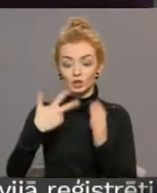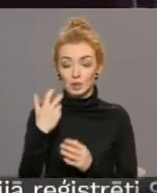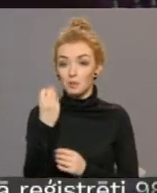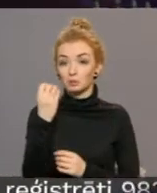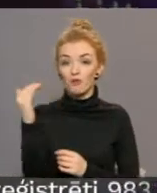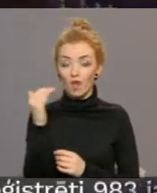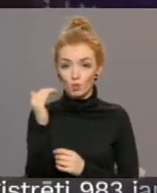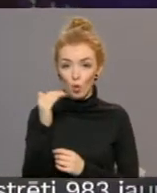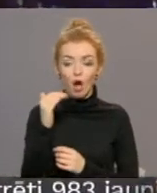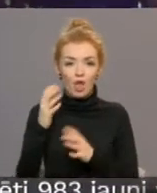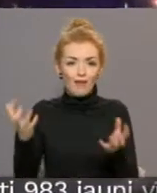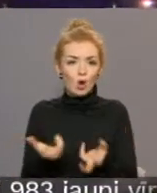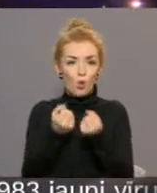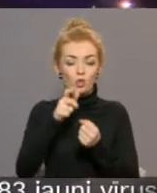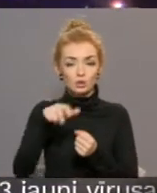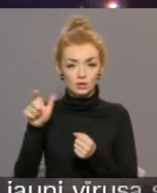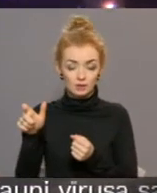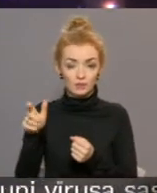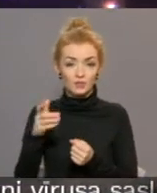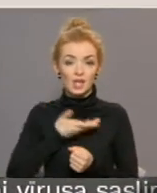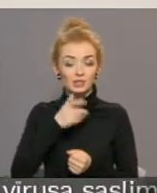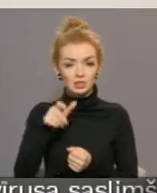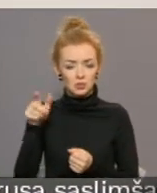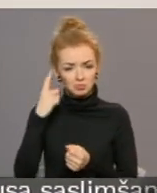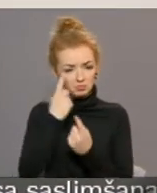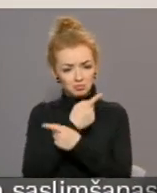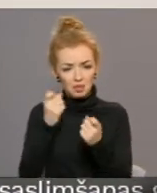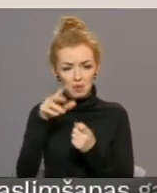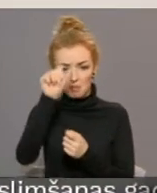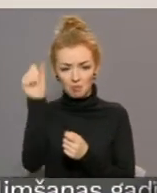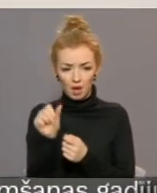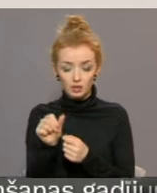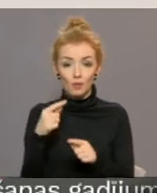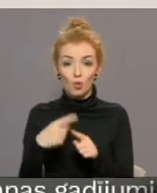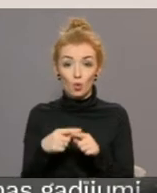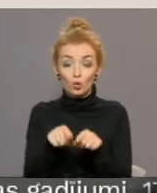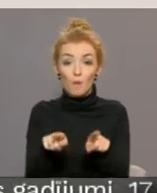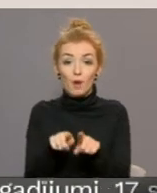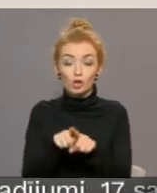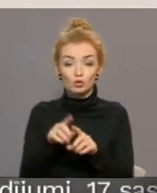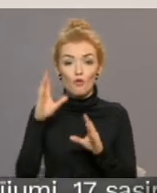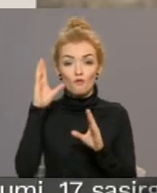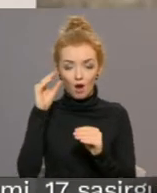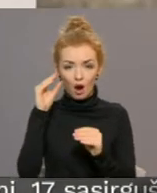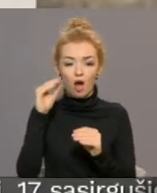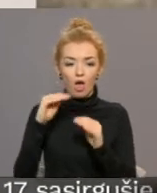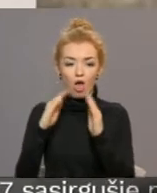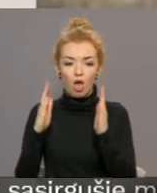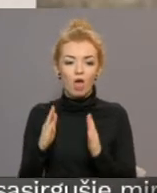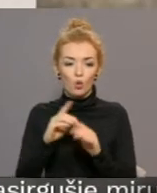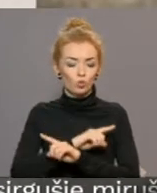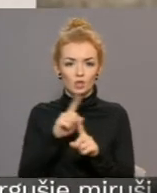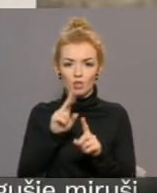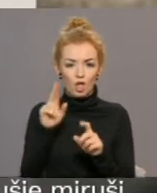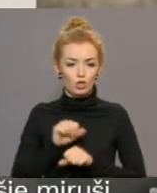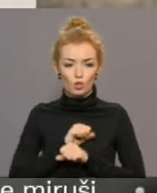Februārī tika evakuēti cilvēki. Nama iedzīvotāji ziņoja par plaisām ēkas sienās, un tajā pašā vakarā ēka tika atzīta par nedrošu.